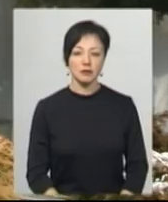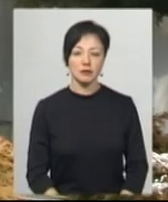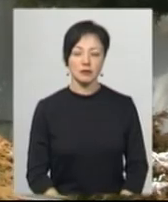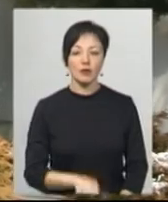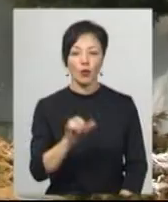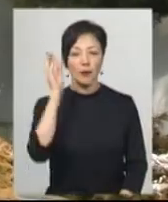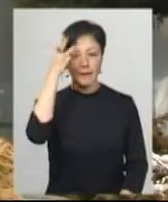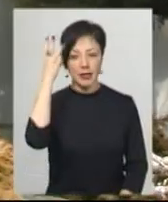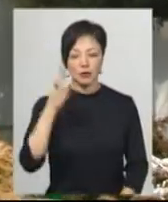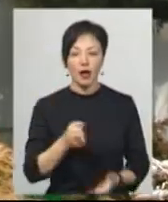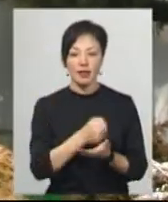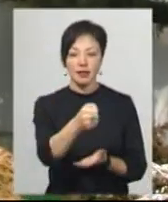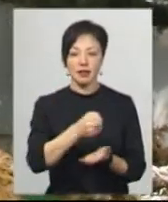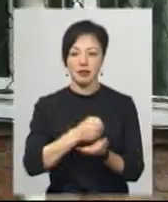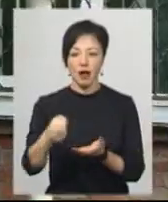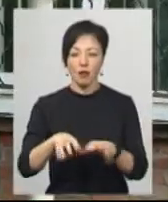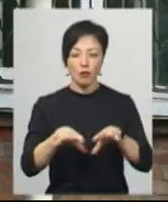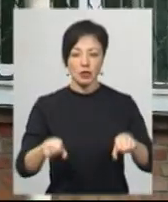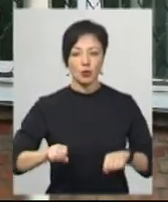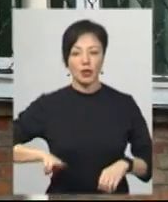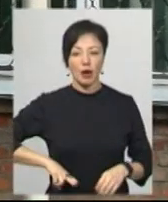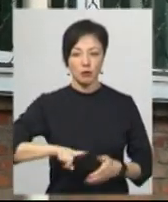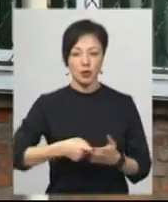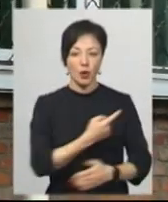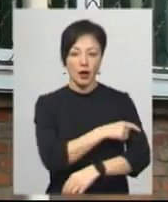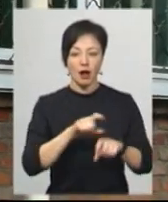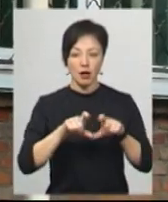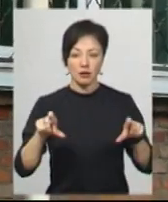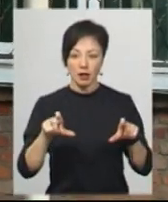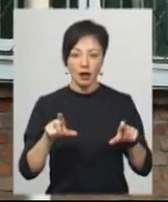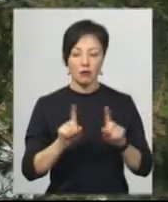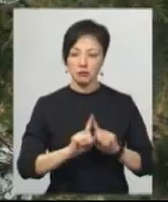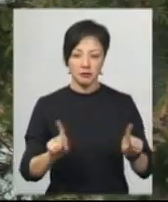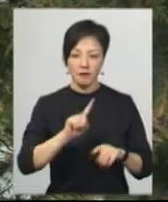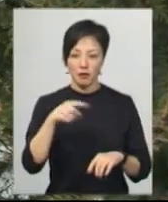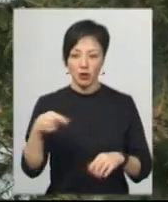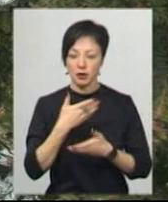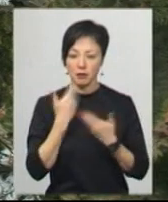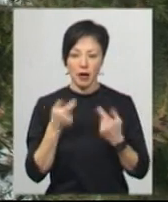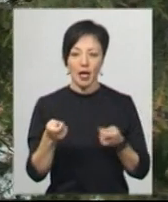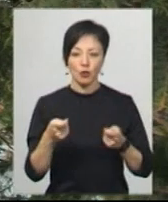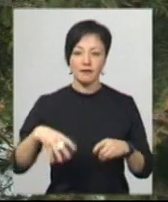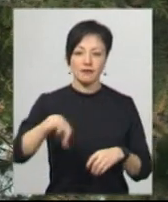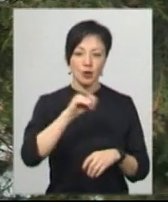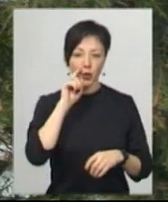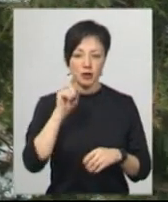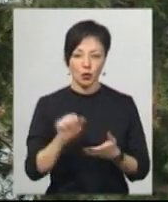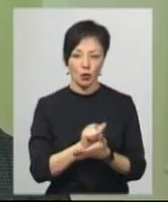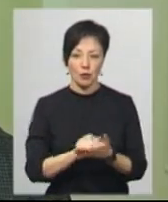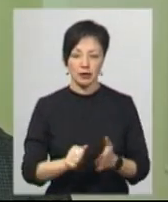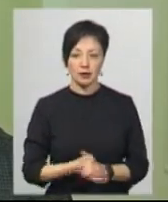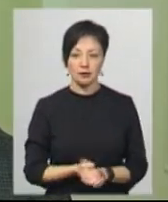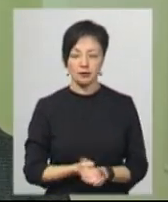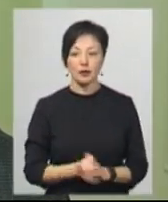У Хмельницькому до кандидатів на посаду директора міської лікарні не висувають якихось особливих вимог, керуються всеукраїнськими, каже Борис